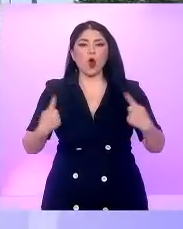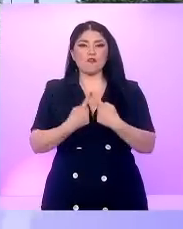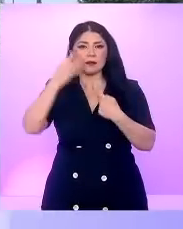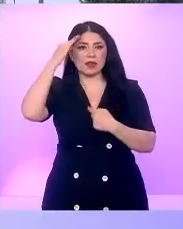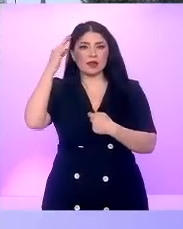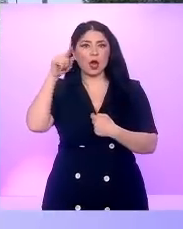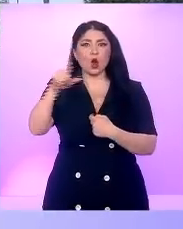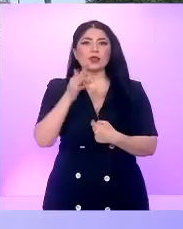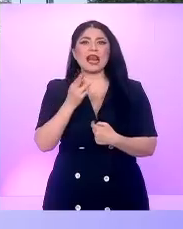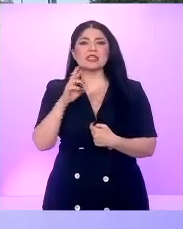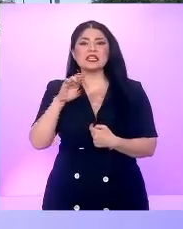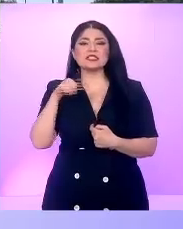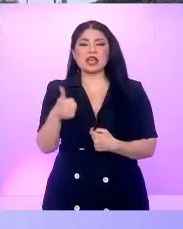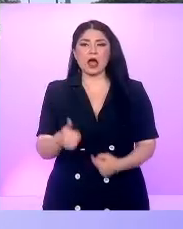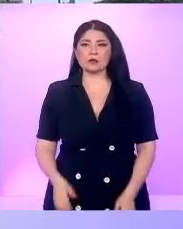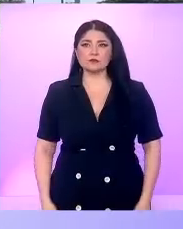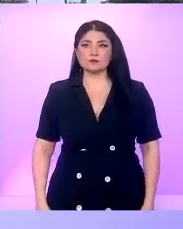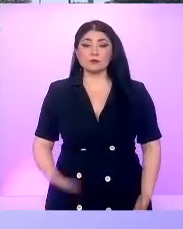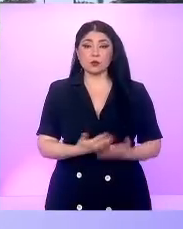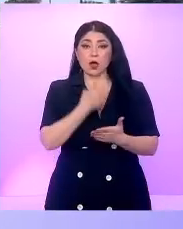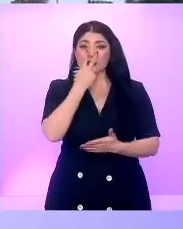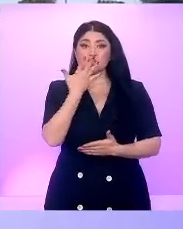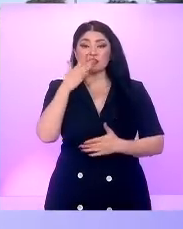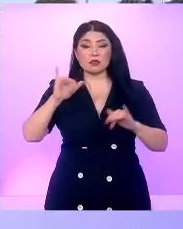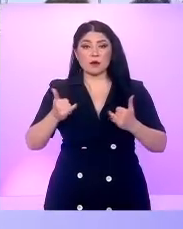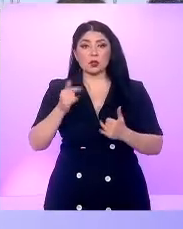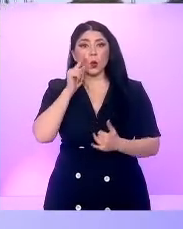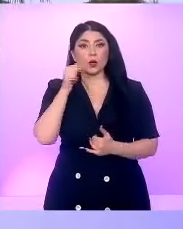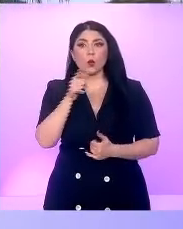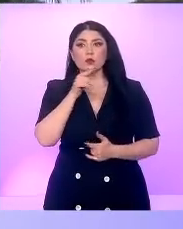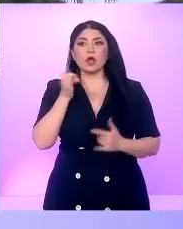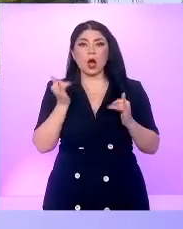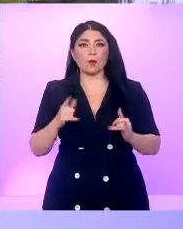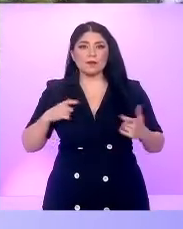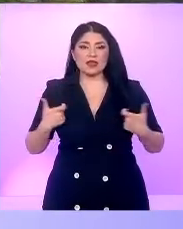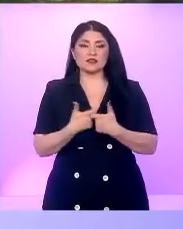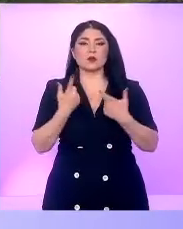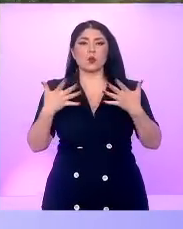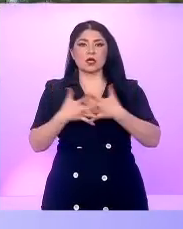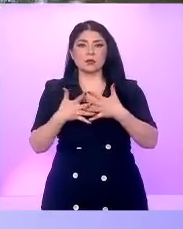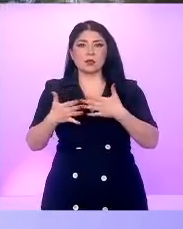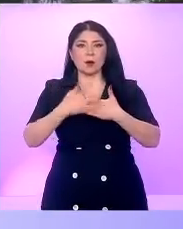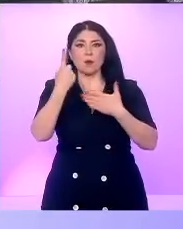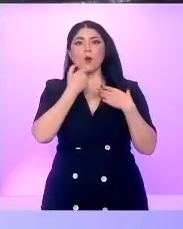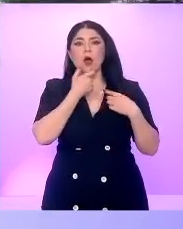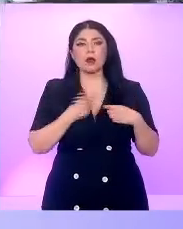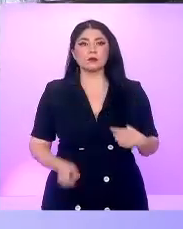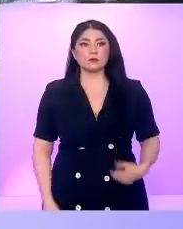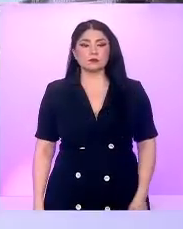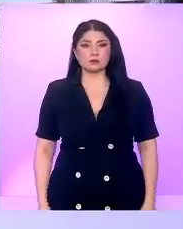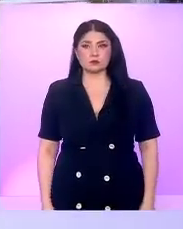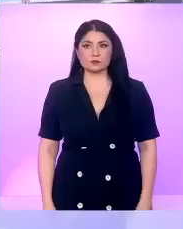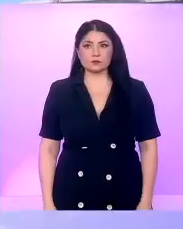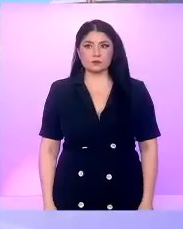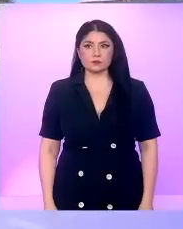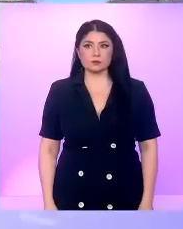în Transnistria? Pentru că am văzut ce s-a întâmplat în Ucraina, acolo unde deja are loc un război de mai bine de un an de zile.